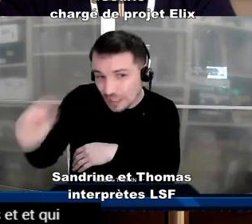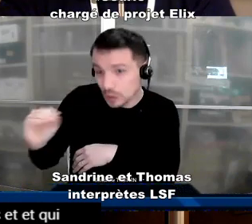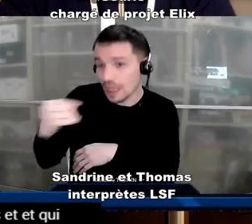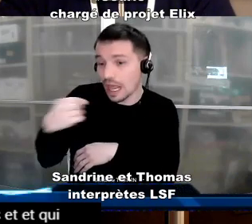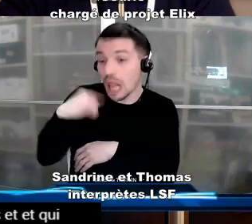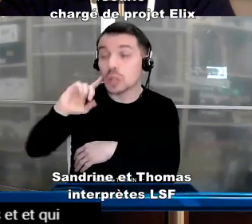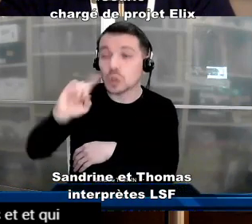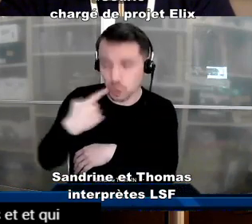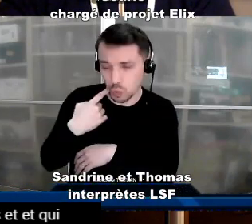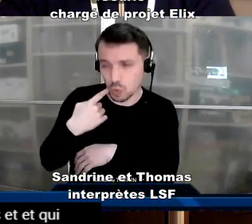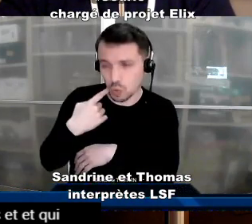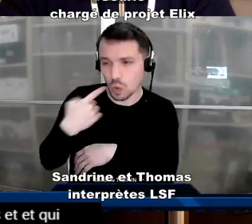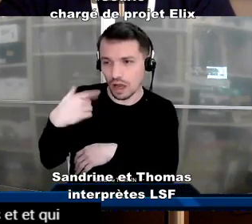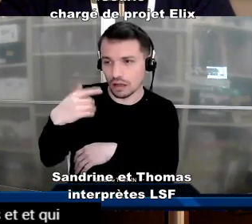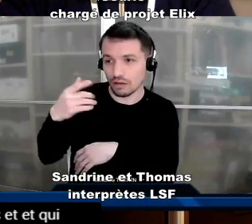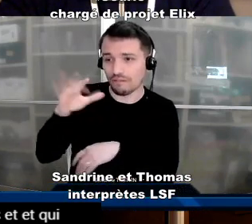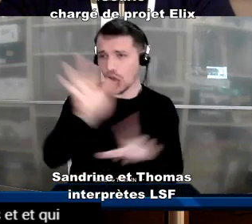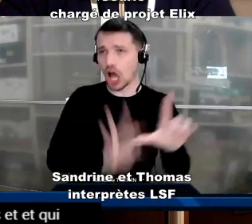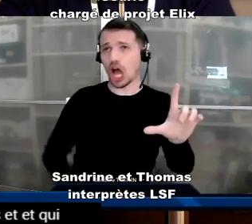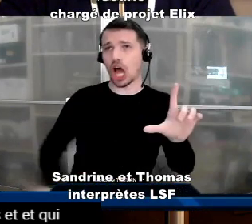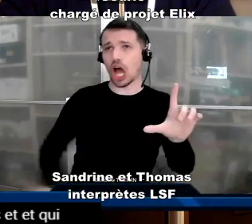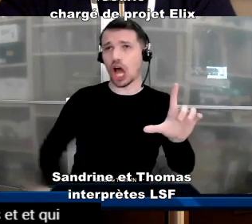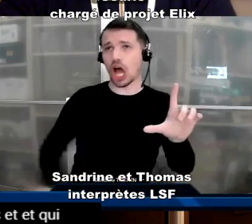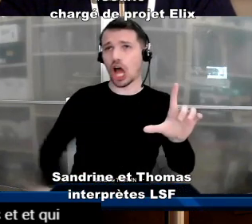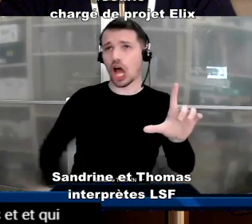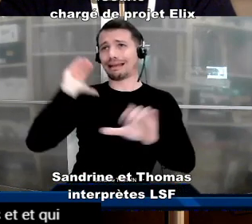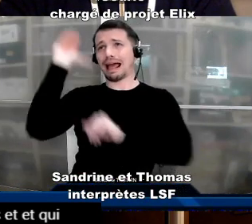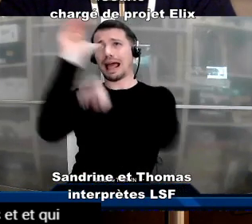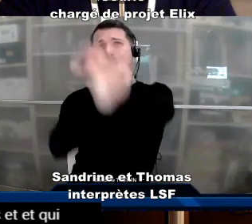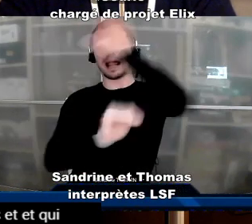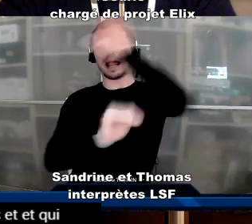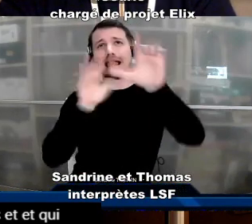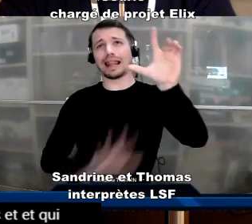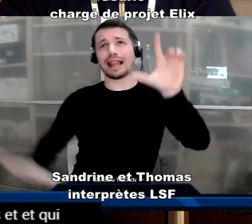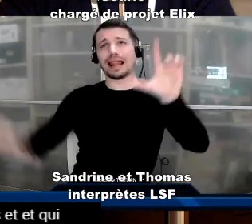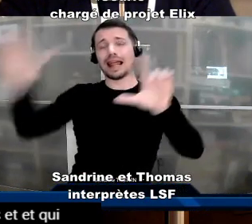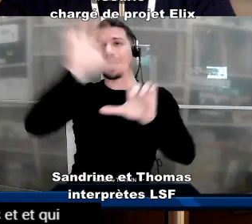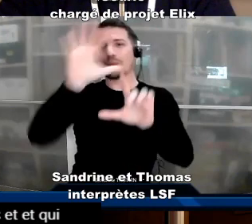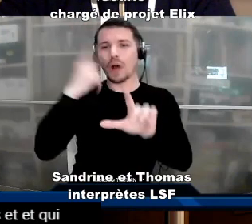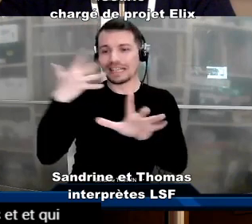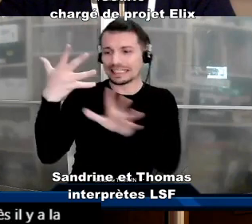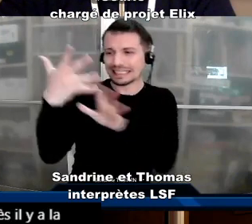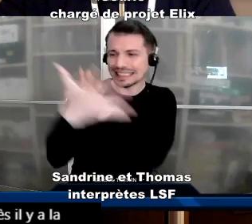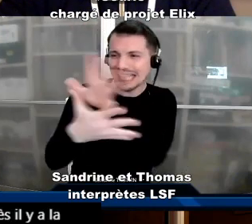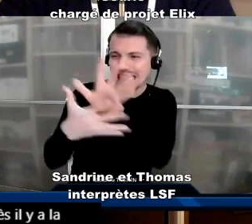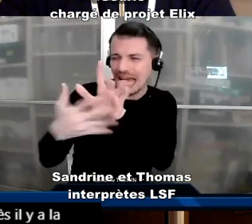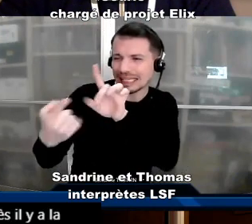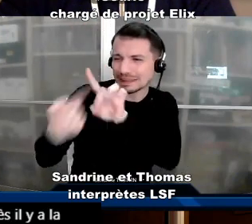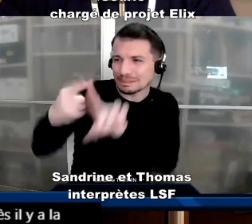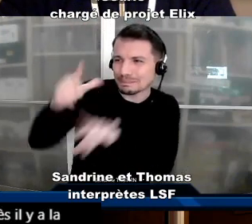sourds dans toute la France pour aller chercher des signières spécifiques.